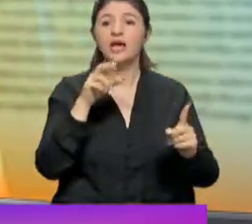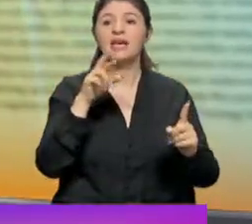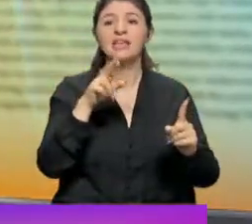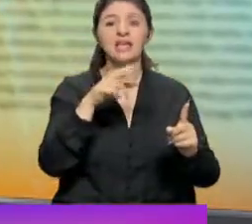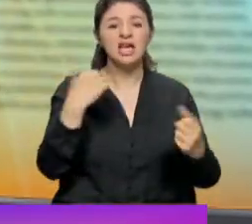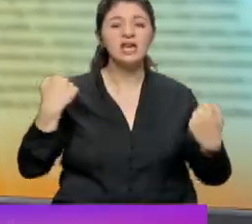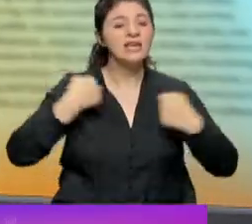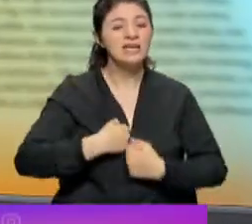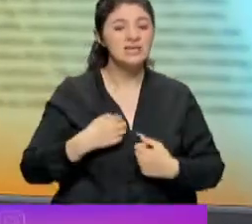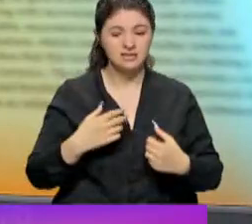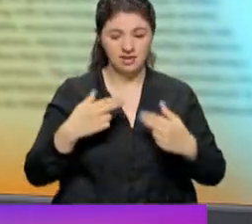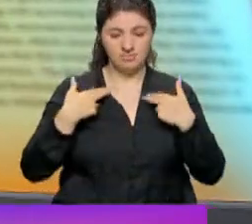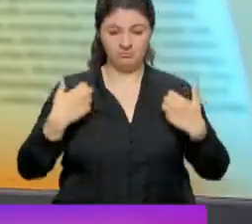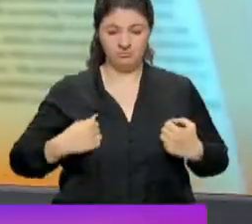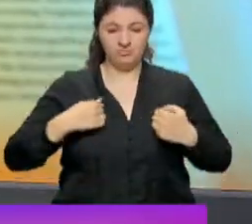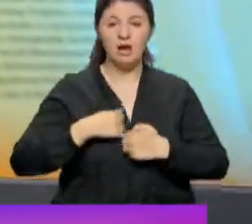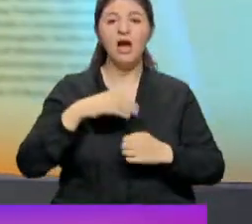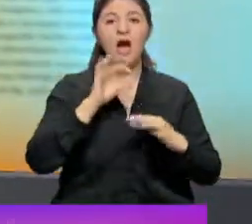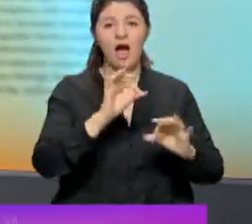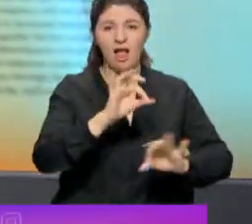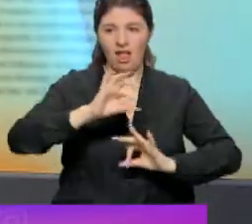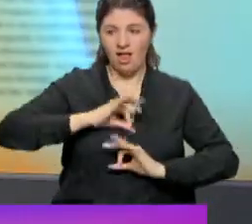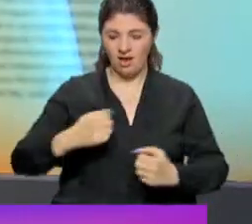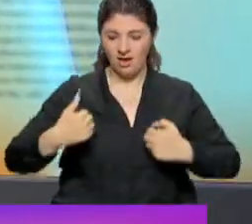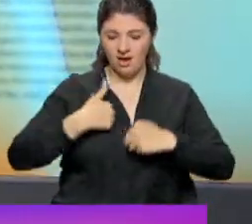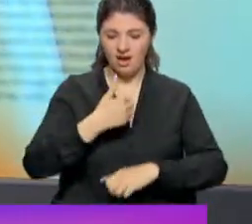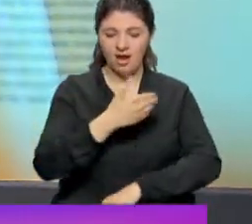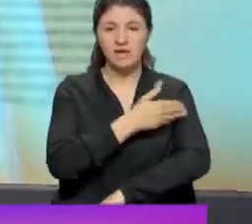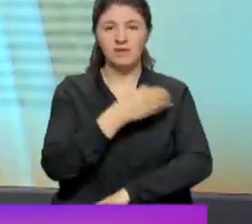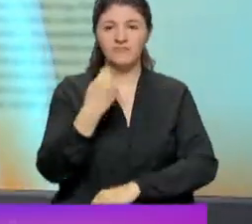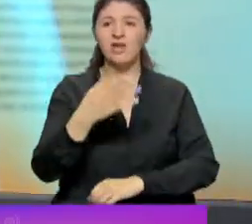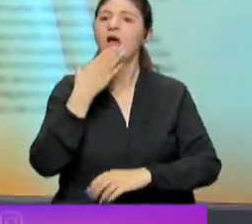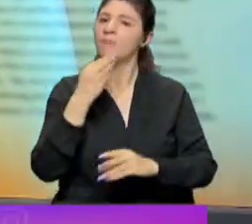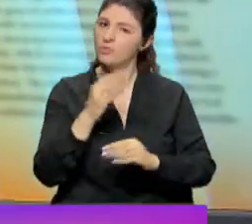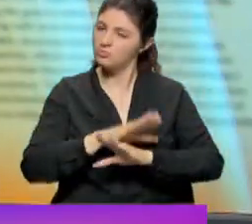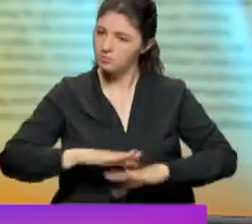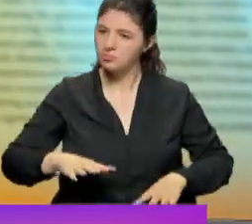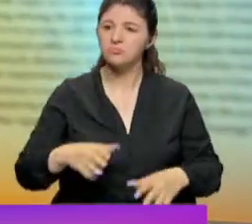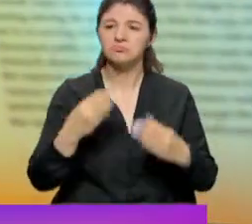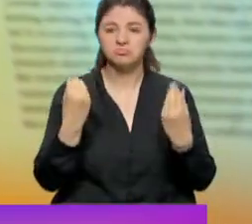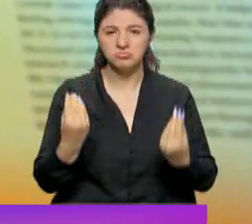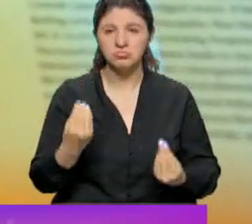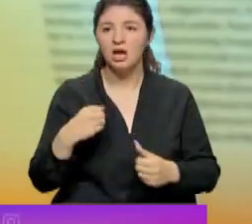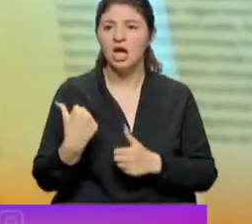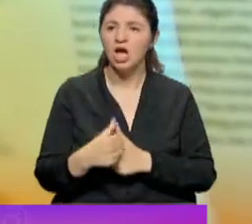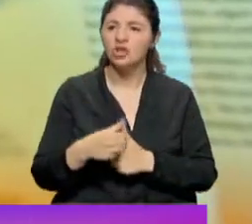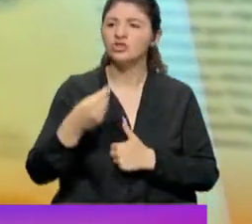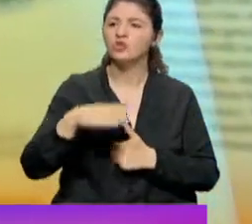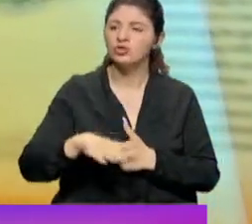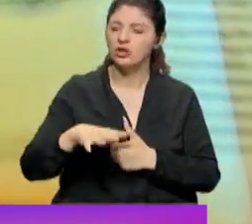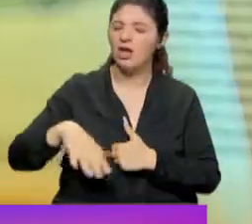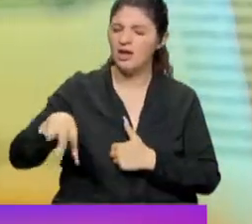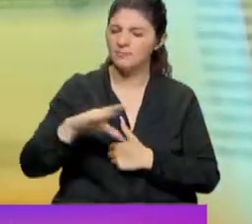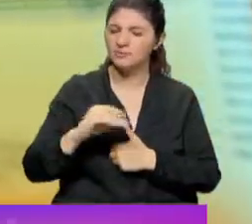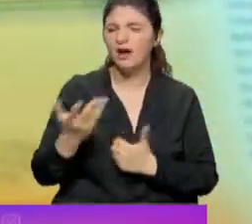giydiği üniforma ile birlikte hizmetlerde Bulunduğunuz emekli oldunuz mu bu eşiniz Çocuğunuz